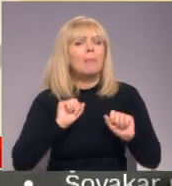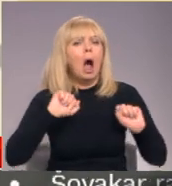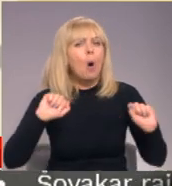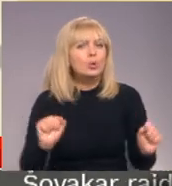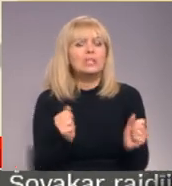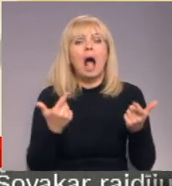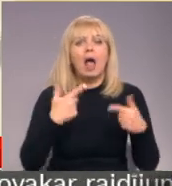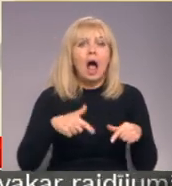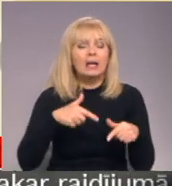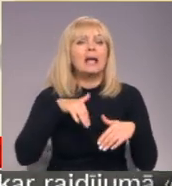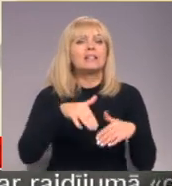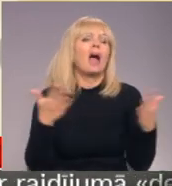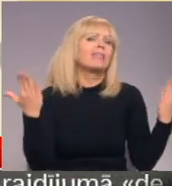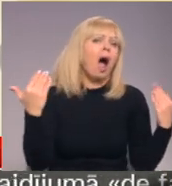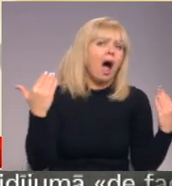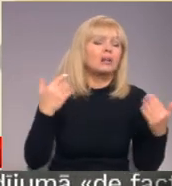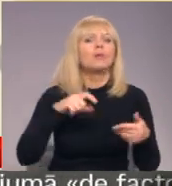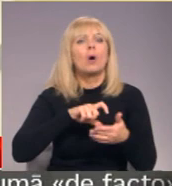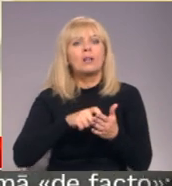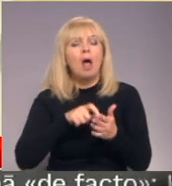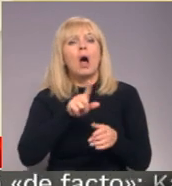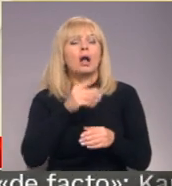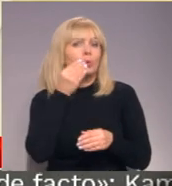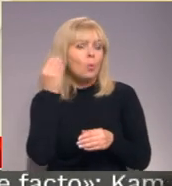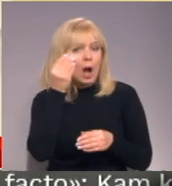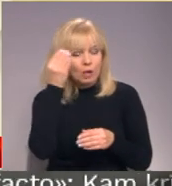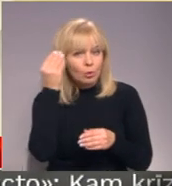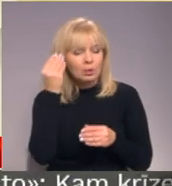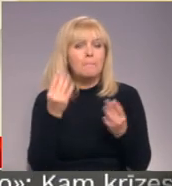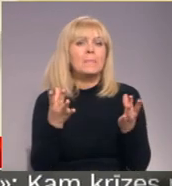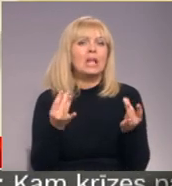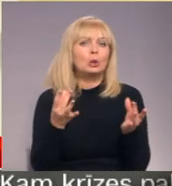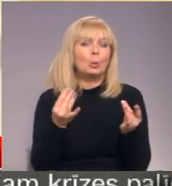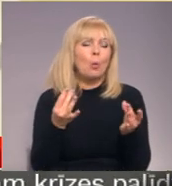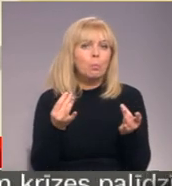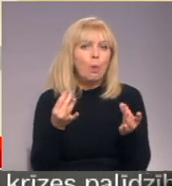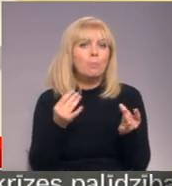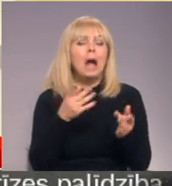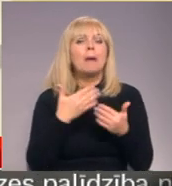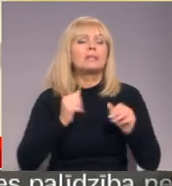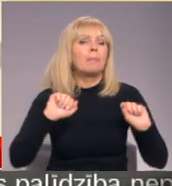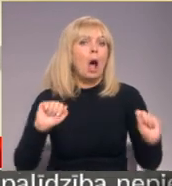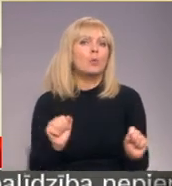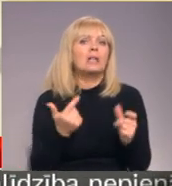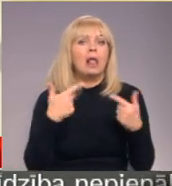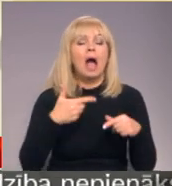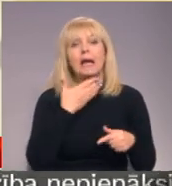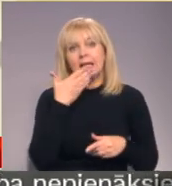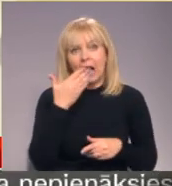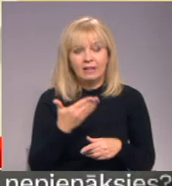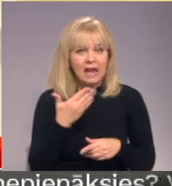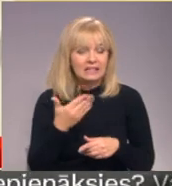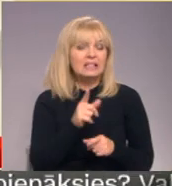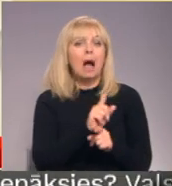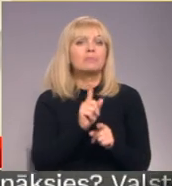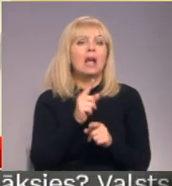arī izējot no telpas, tāpat noslaukam šo te lieko mitrumu. Un augstā laikā ir ieteicams ādai